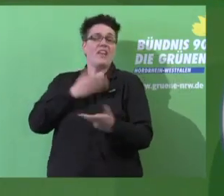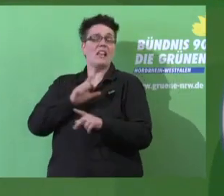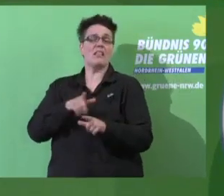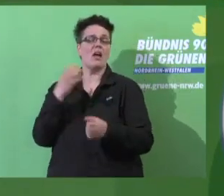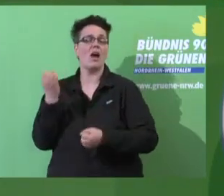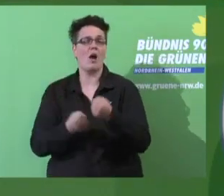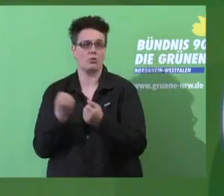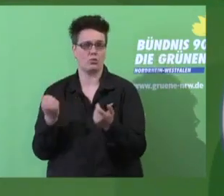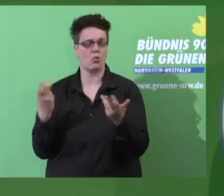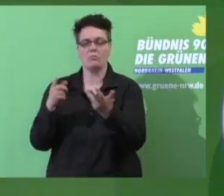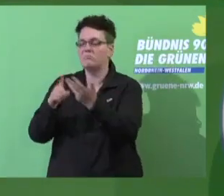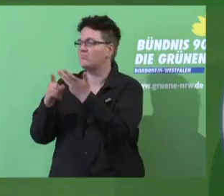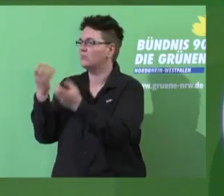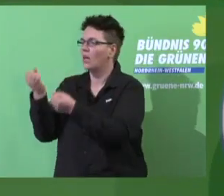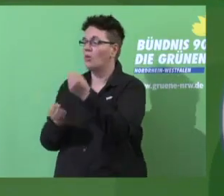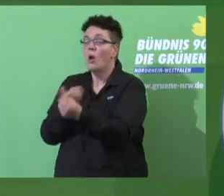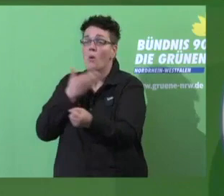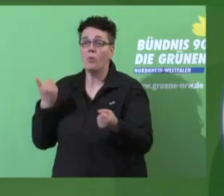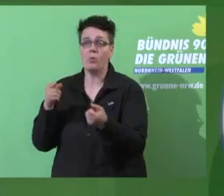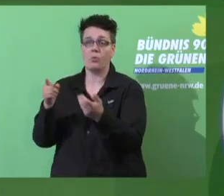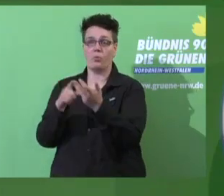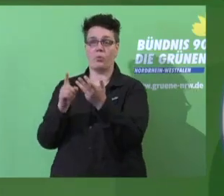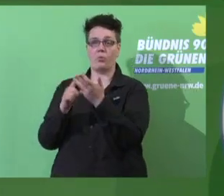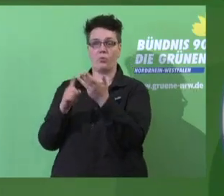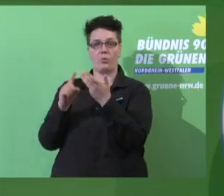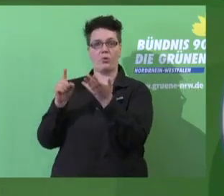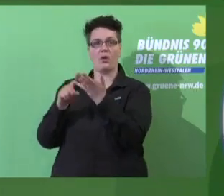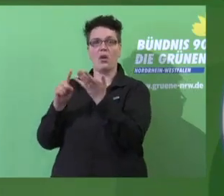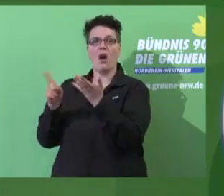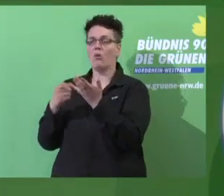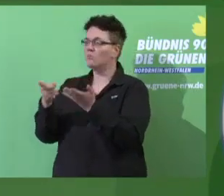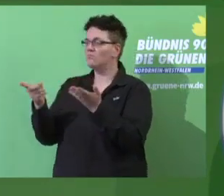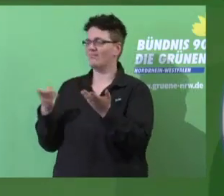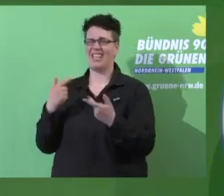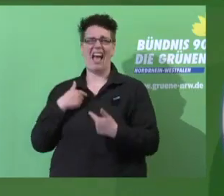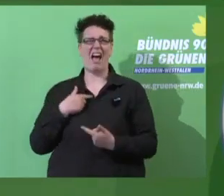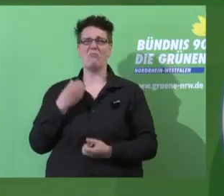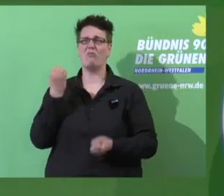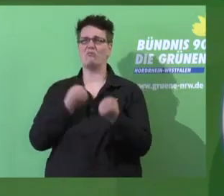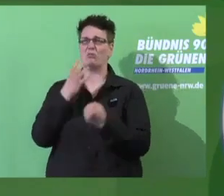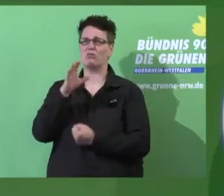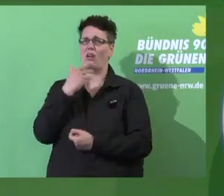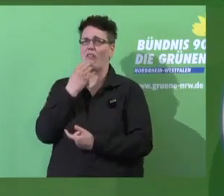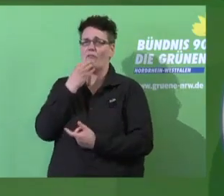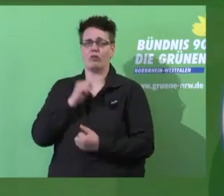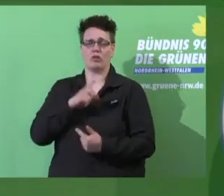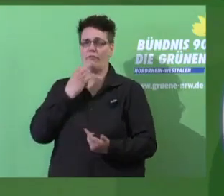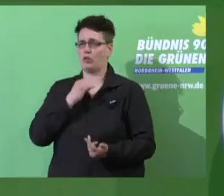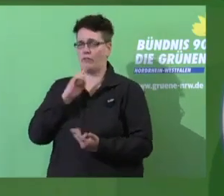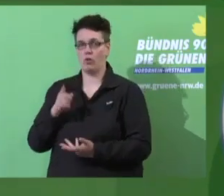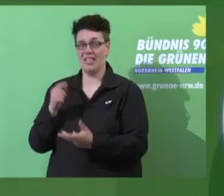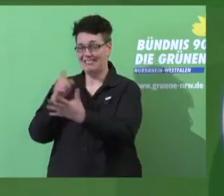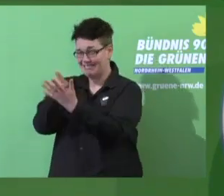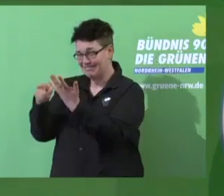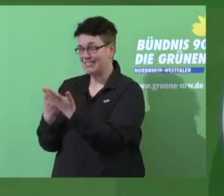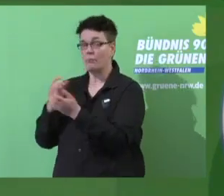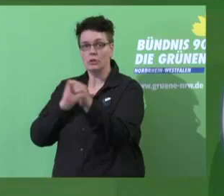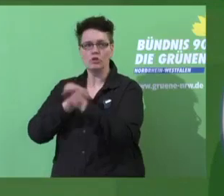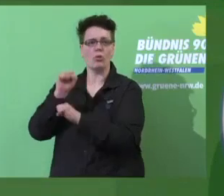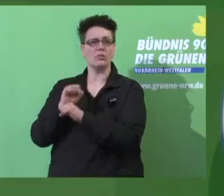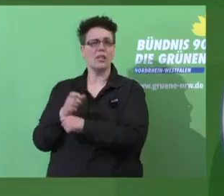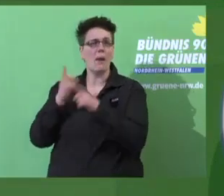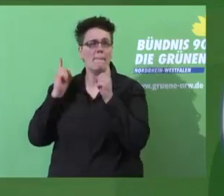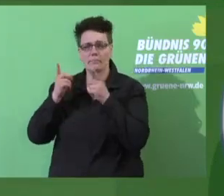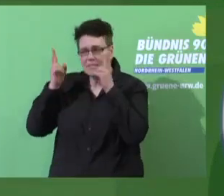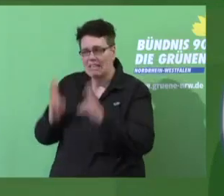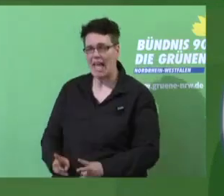kein Auto. Es gibt Menschen, die wollen keinen Führerschein besitzen. Aber auch all diese Menschen haben einen Anspruch auf Mobilität, haben